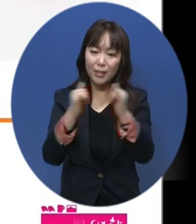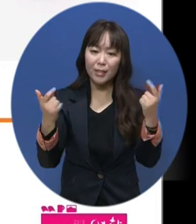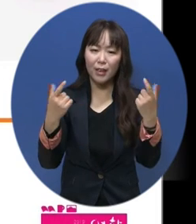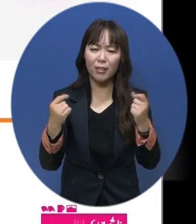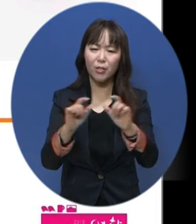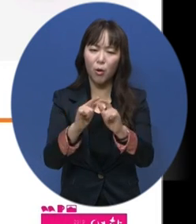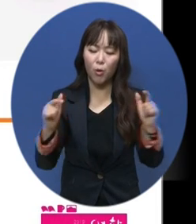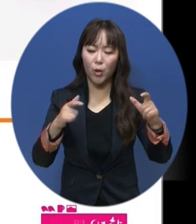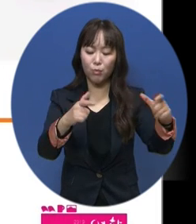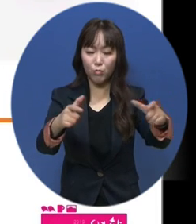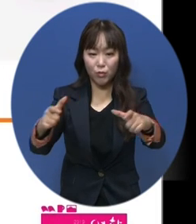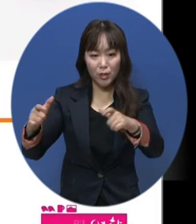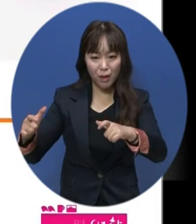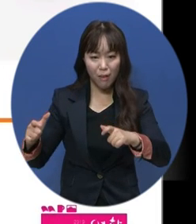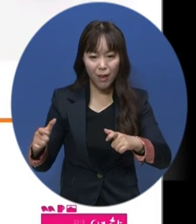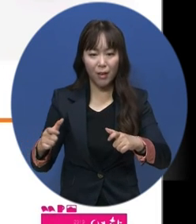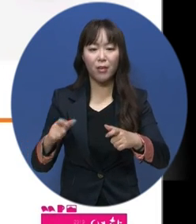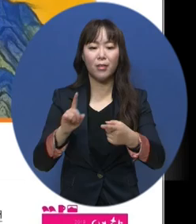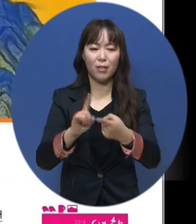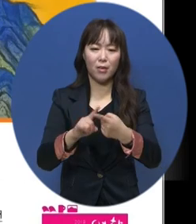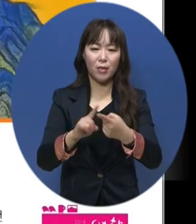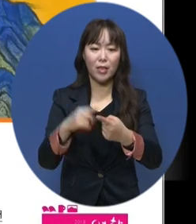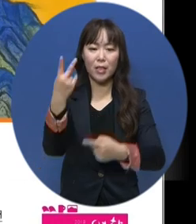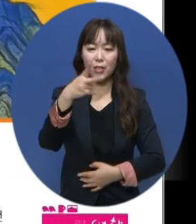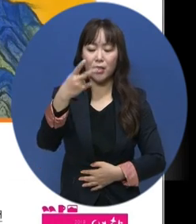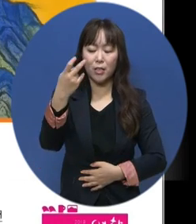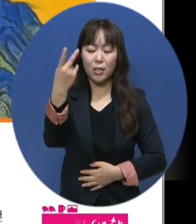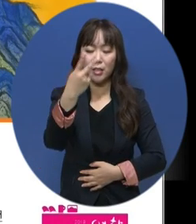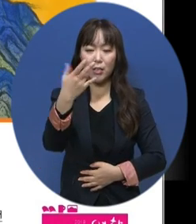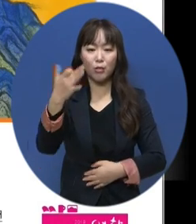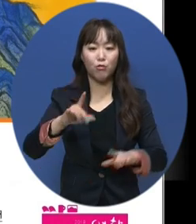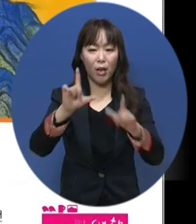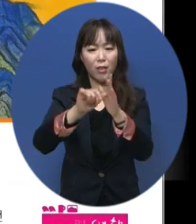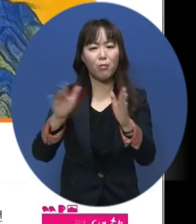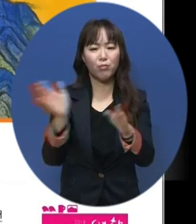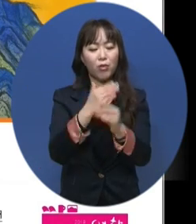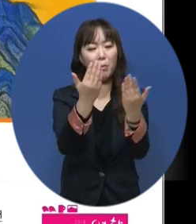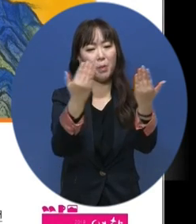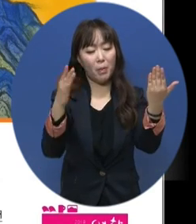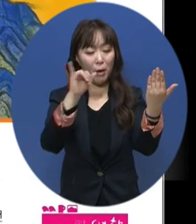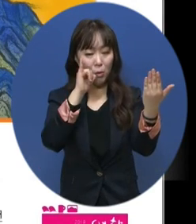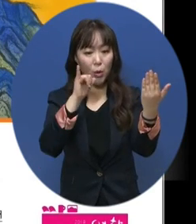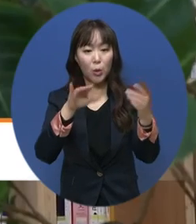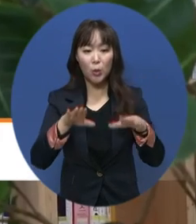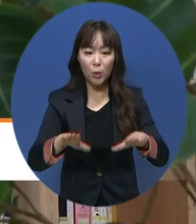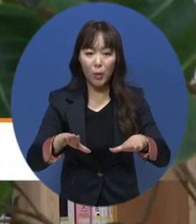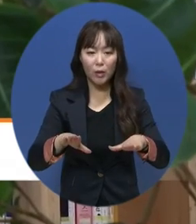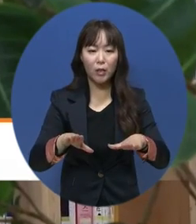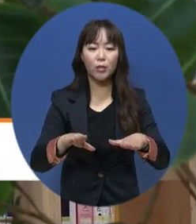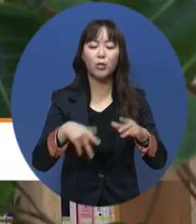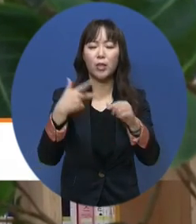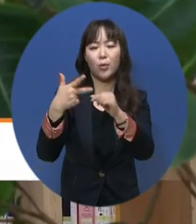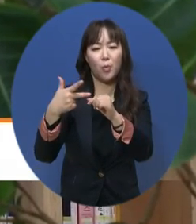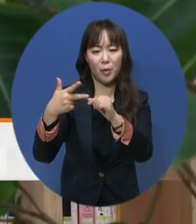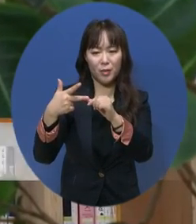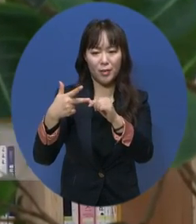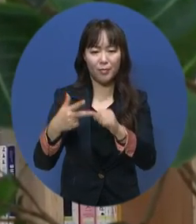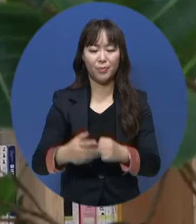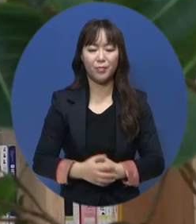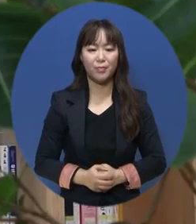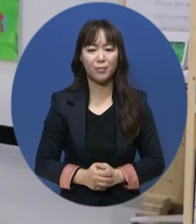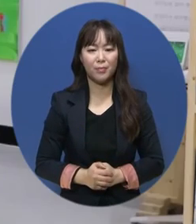다양한 분야의 작품을 지난 2019년부터 전시하고 있으며 이번 전시는 7번째 전시가